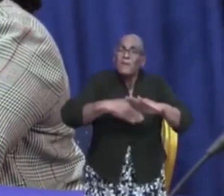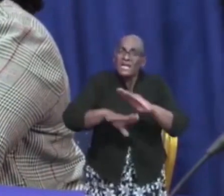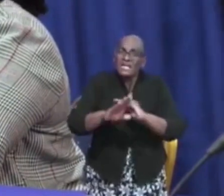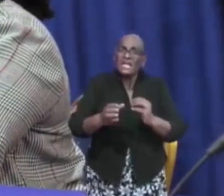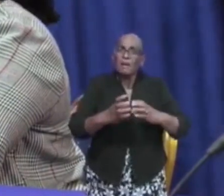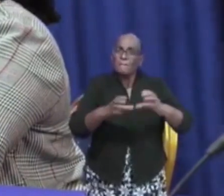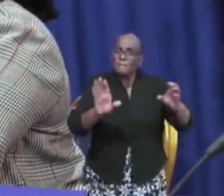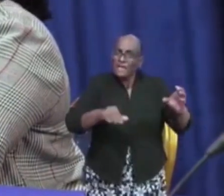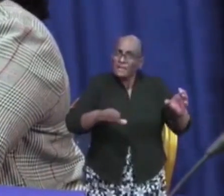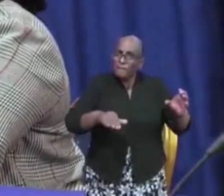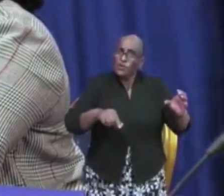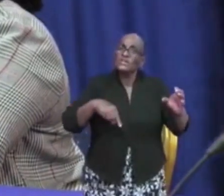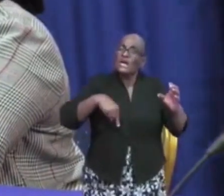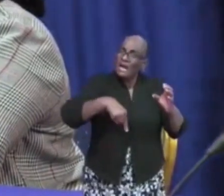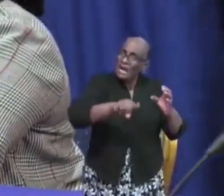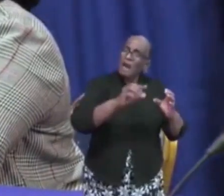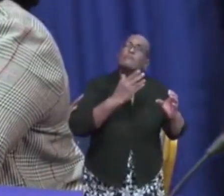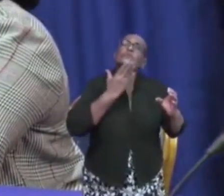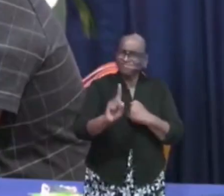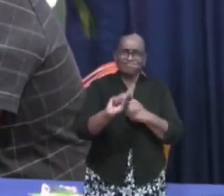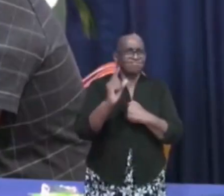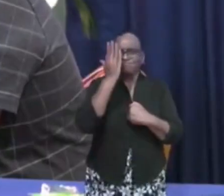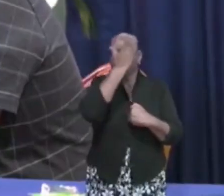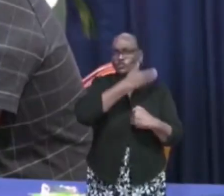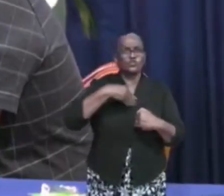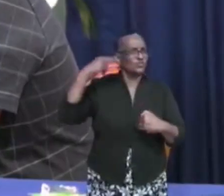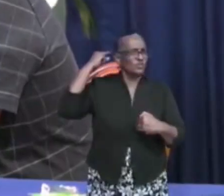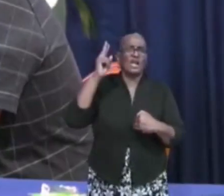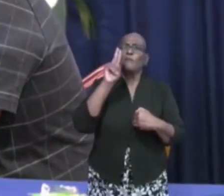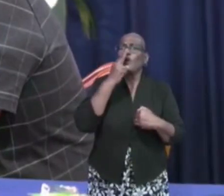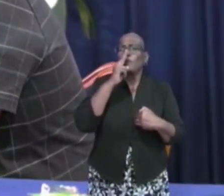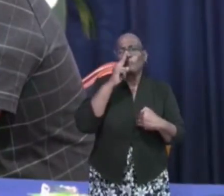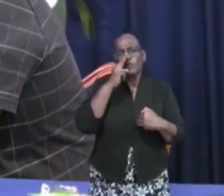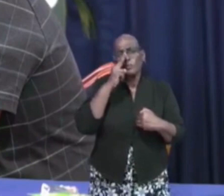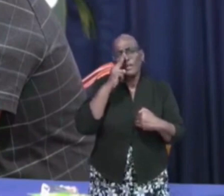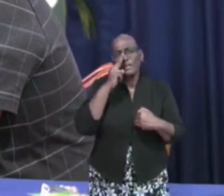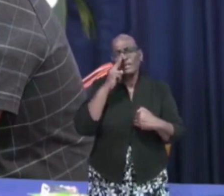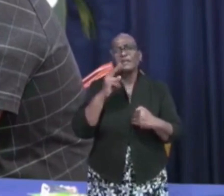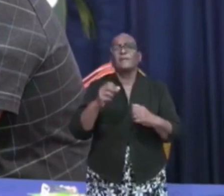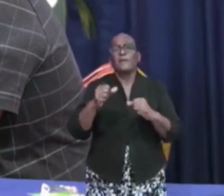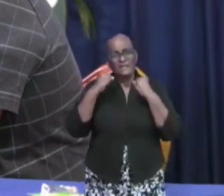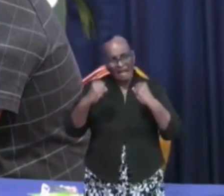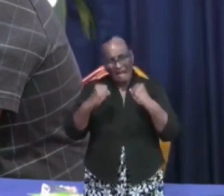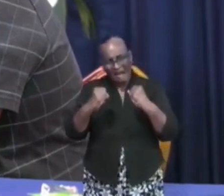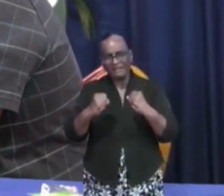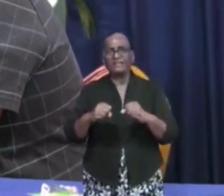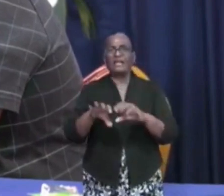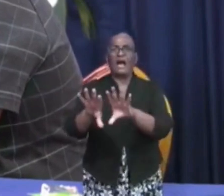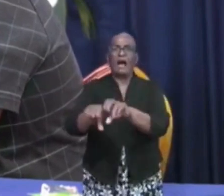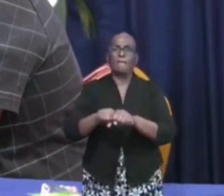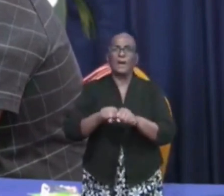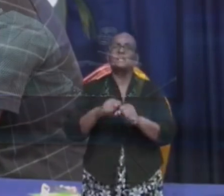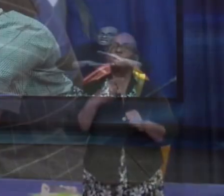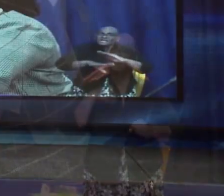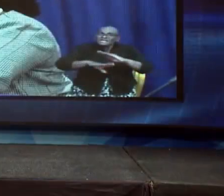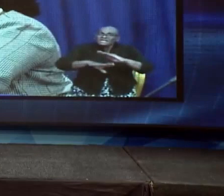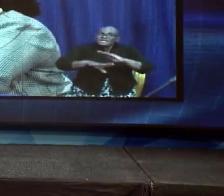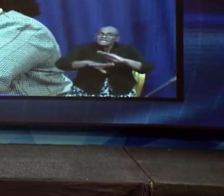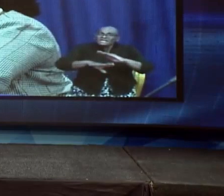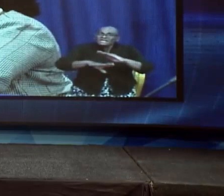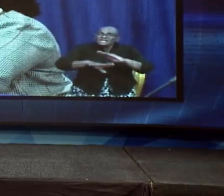Zorghotel. Dit zei Danielle Feira, directeur Nationale Veiligheid, gisteren op de persconferentie van de